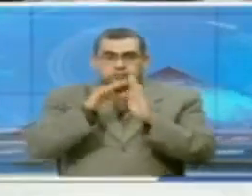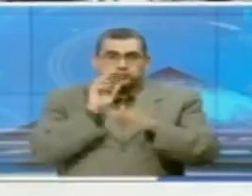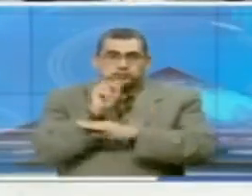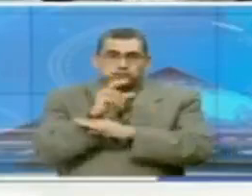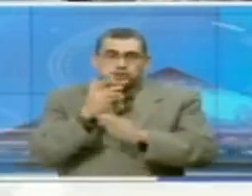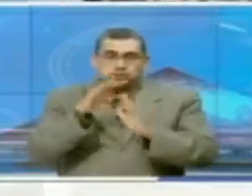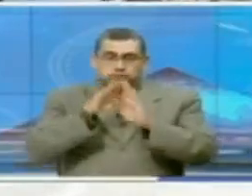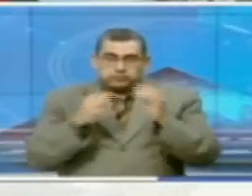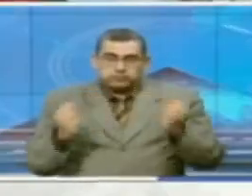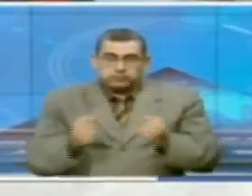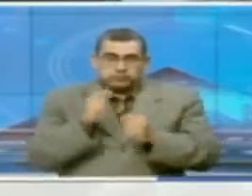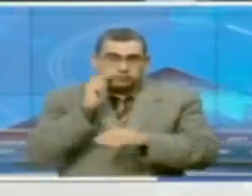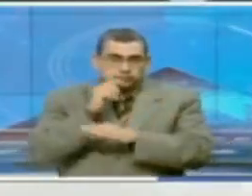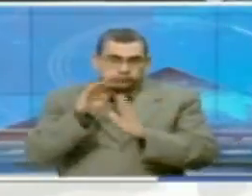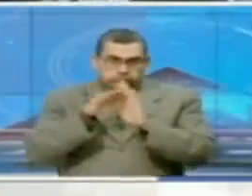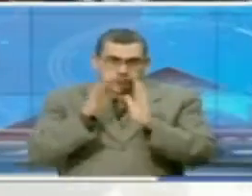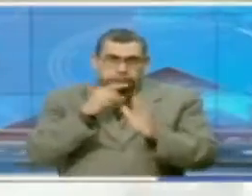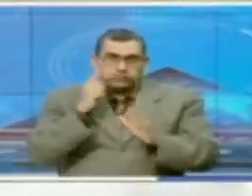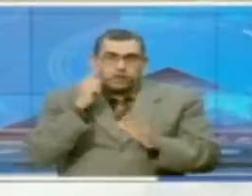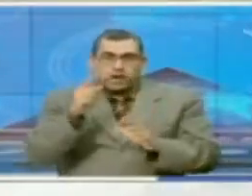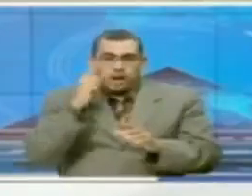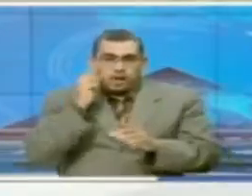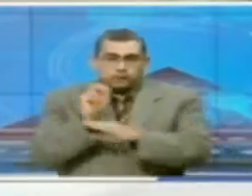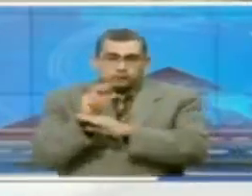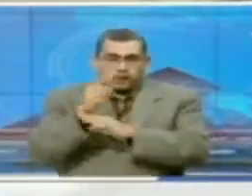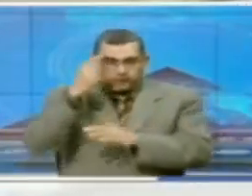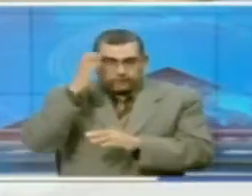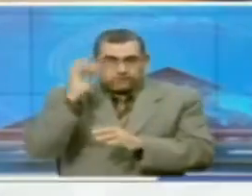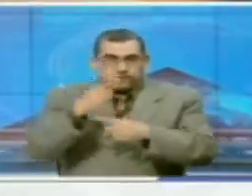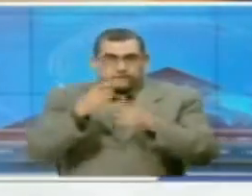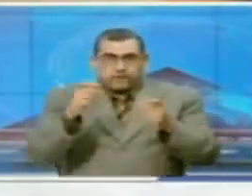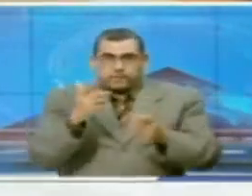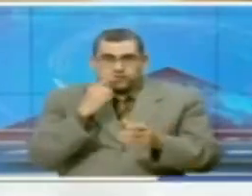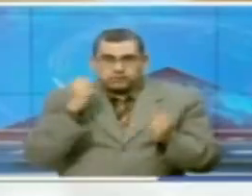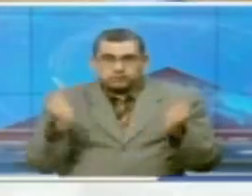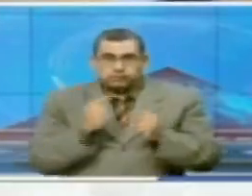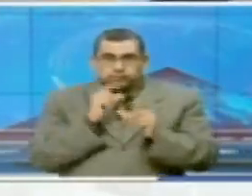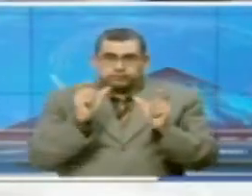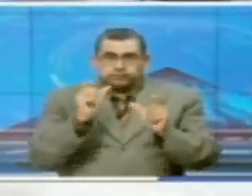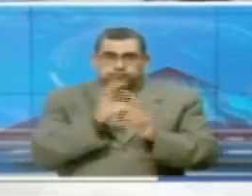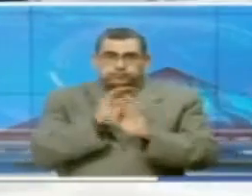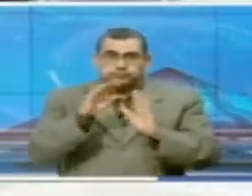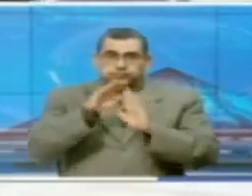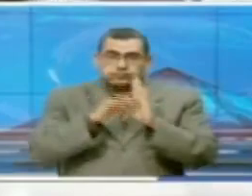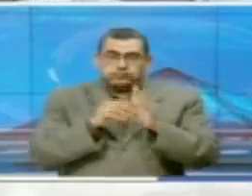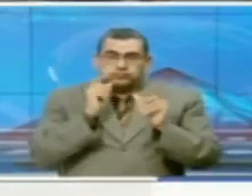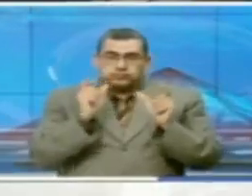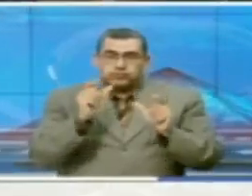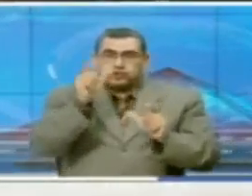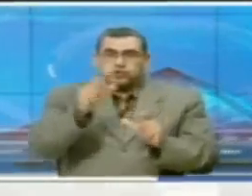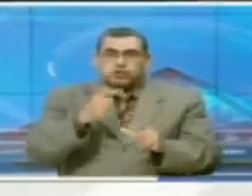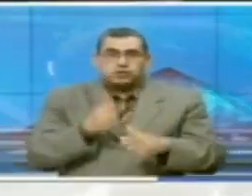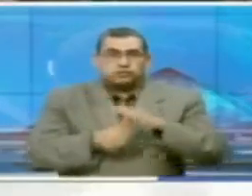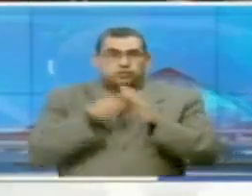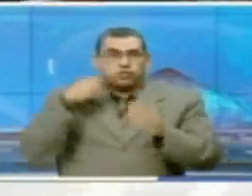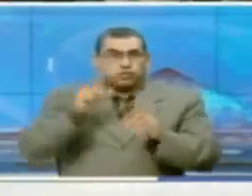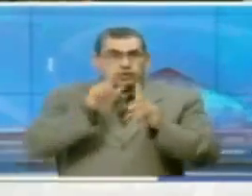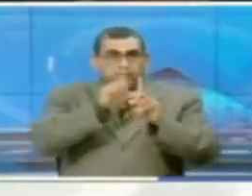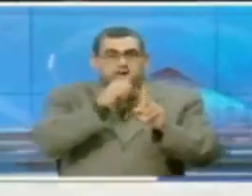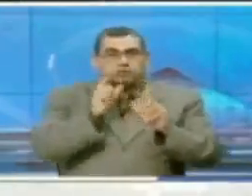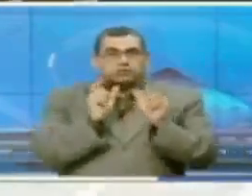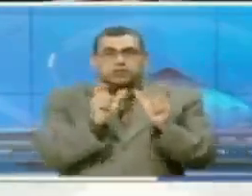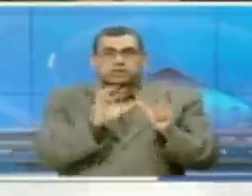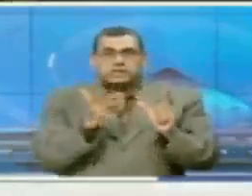المنظمة وتحقيق الأدلة الجنائية ومسرح الجريمة وأخيراً حراسة الشخصيات وتأمين المنشآت